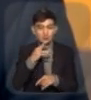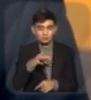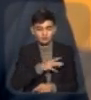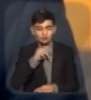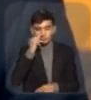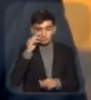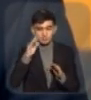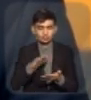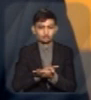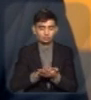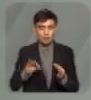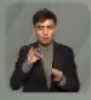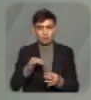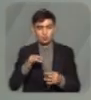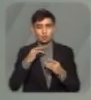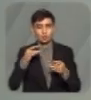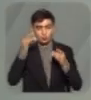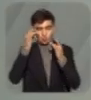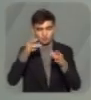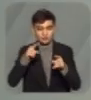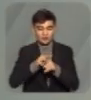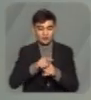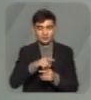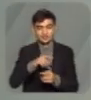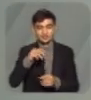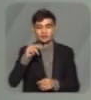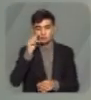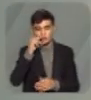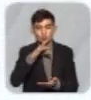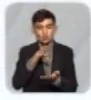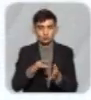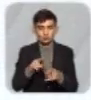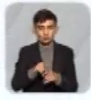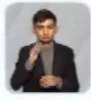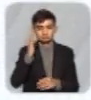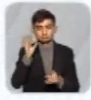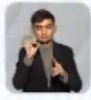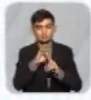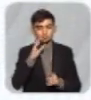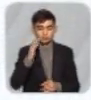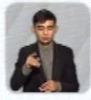и в статусе культурной столицы Содружества независимых государств. Так что есть к чему стремиться.